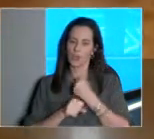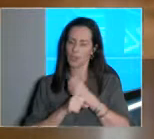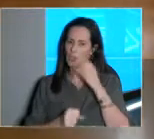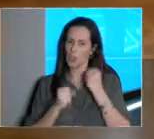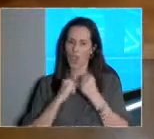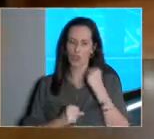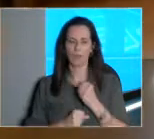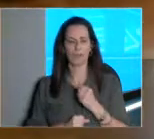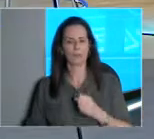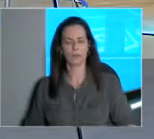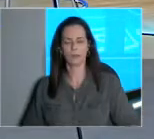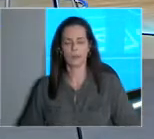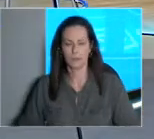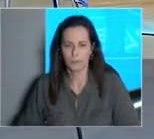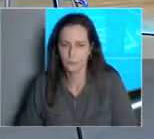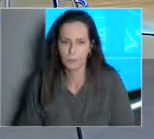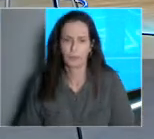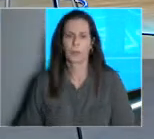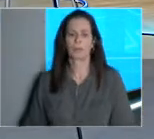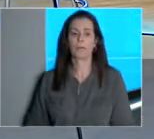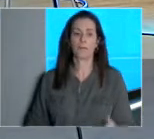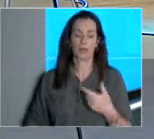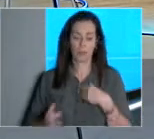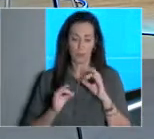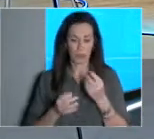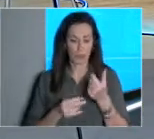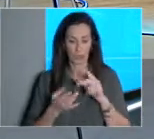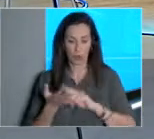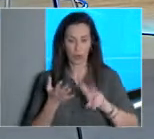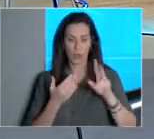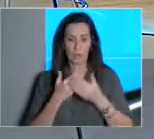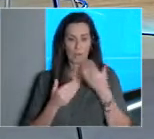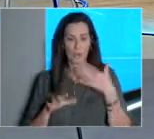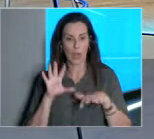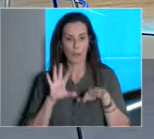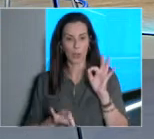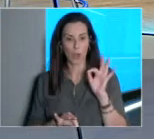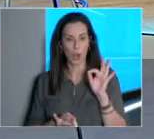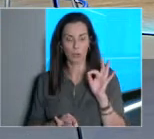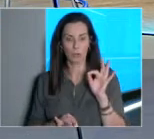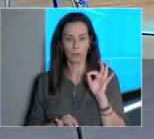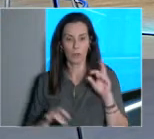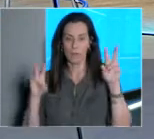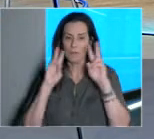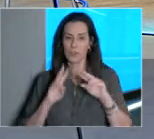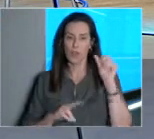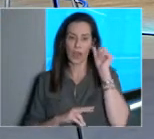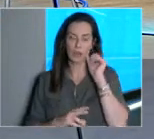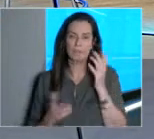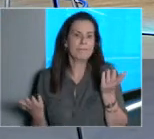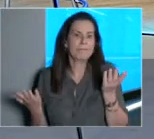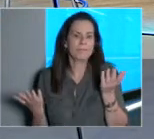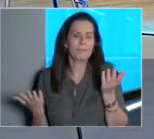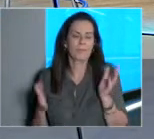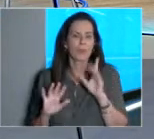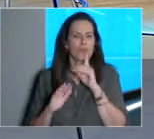איך את מסבירה את זה שבכל זאת אנחנו חודשיים, ממש כמעט חודשיים לפני בחירות, וכחול לבן נראית